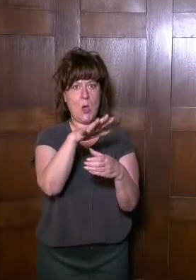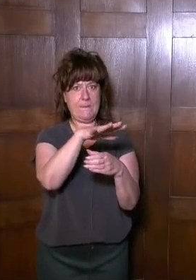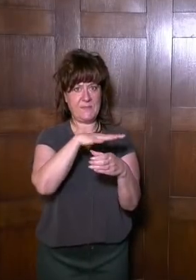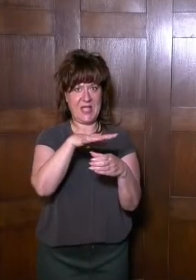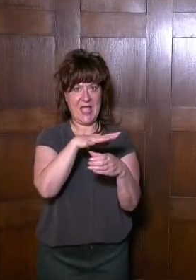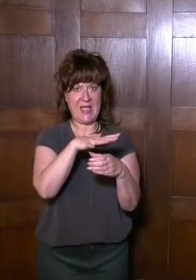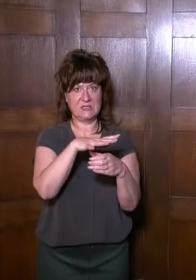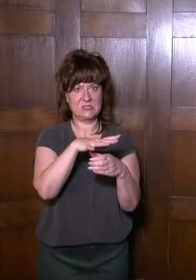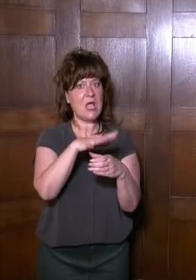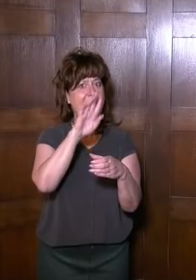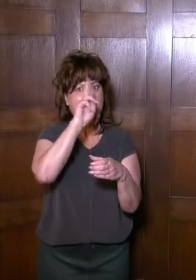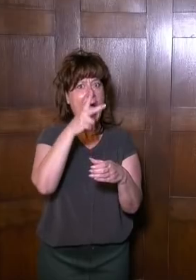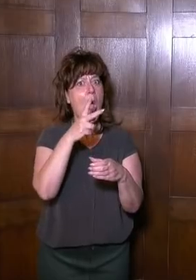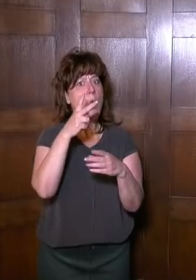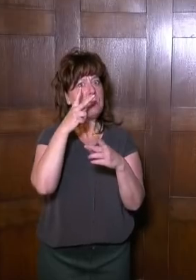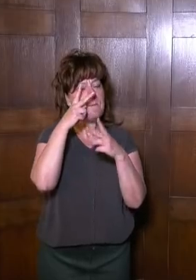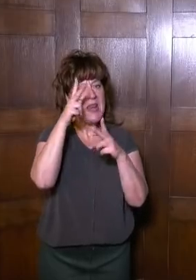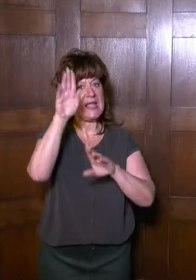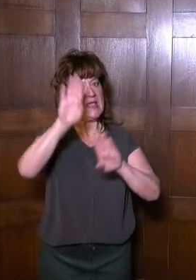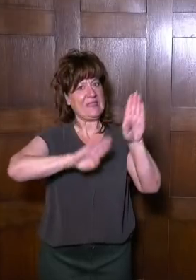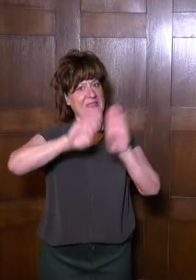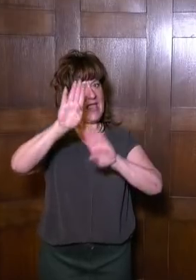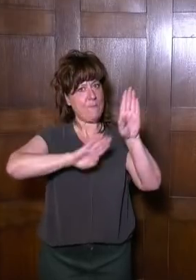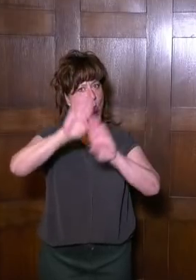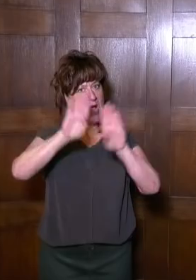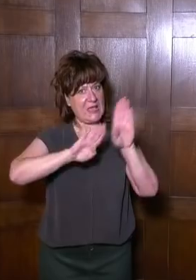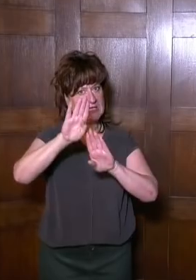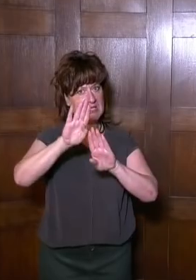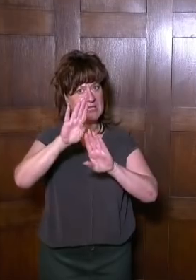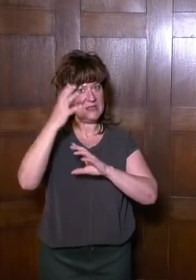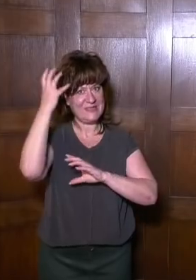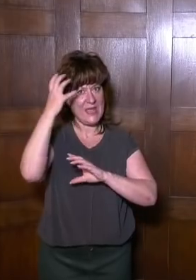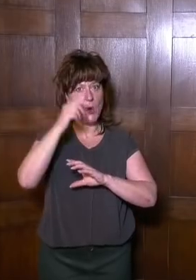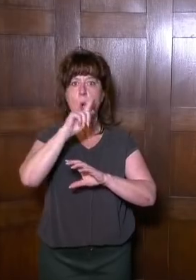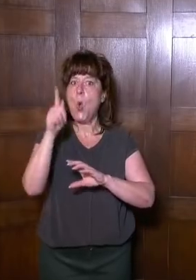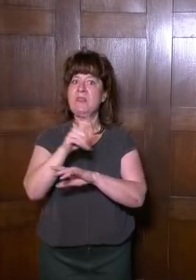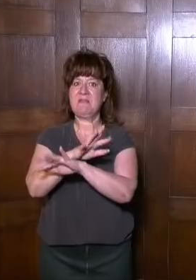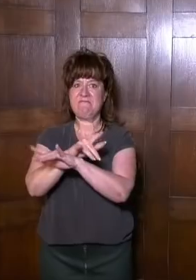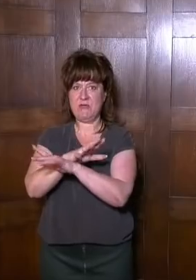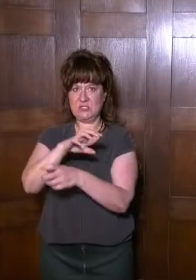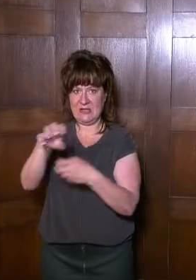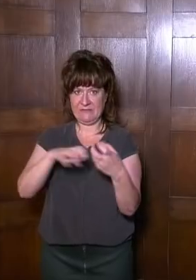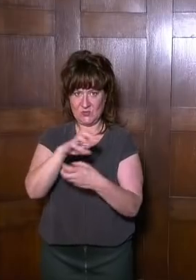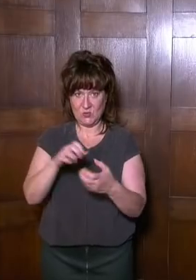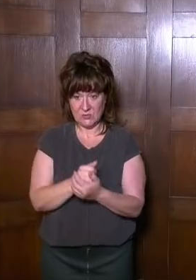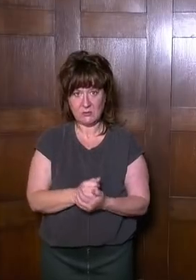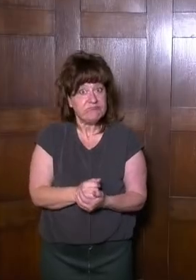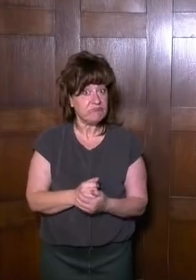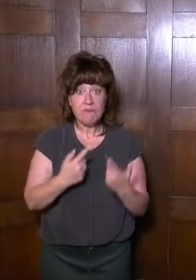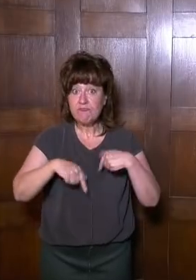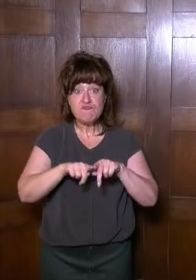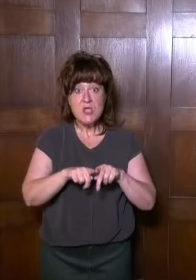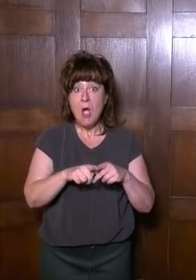Richtung Demokratietheorie bewegen und vielleicht auf den Begriff der Wirtschaftskrise eingehen. Wir reden alle von der